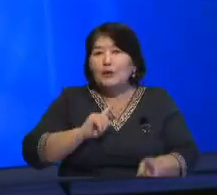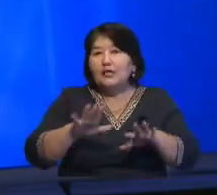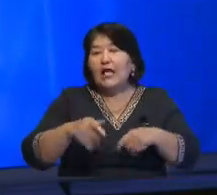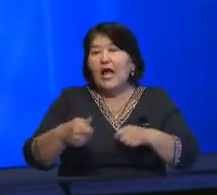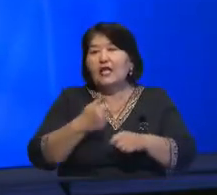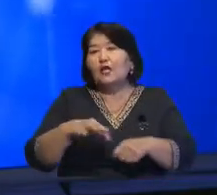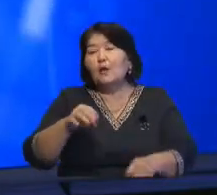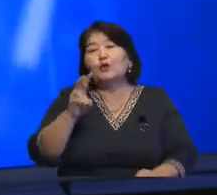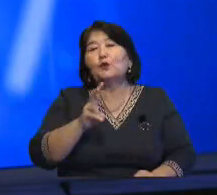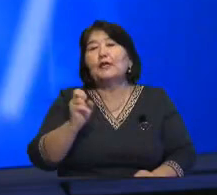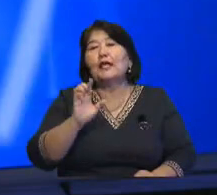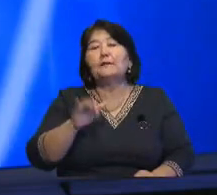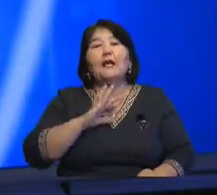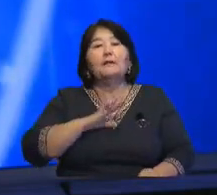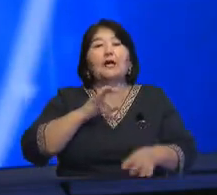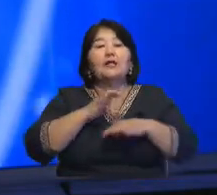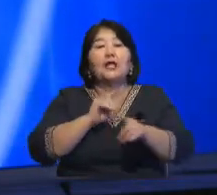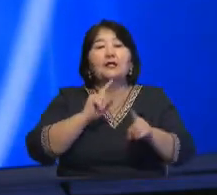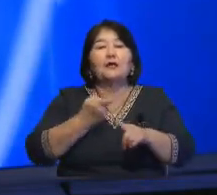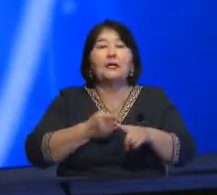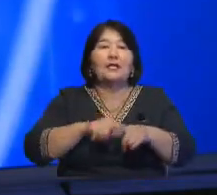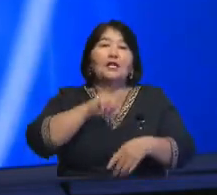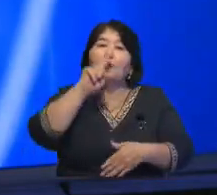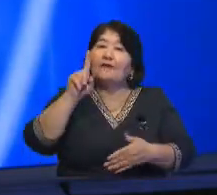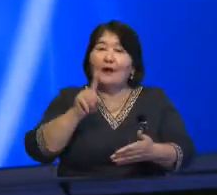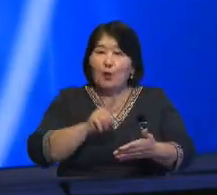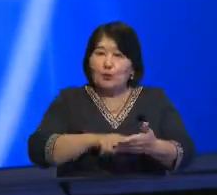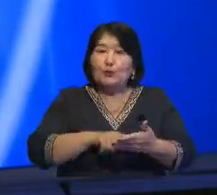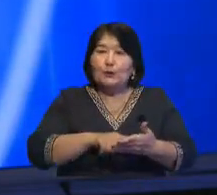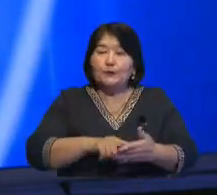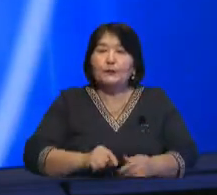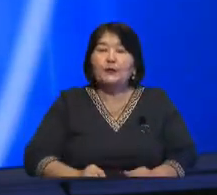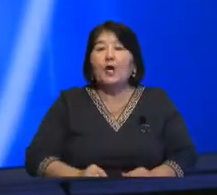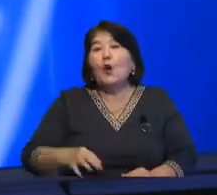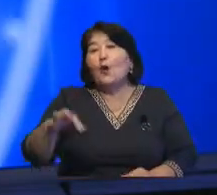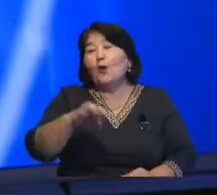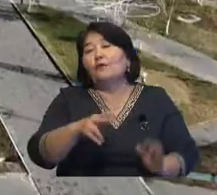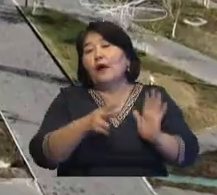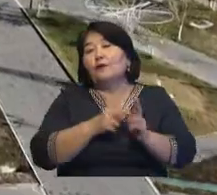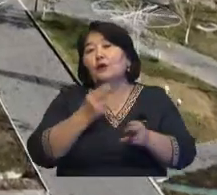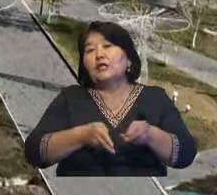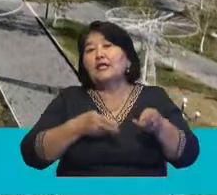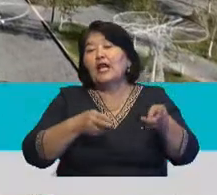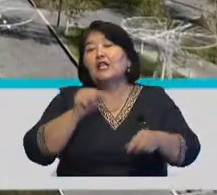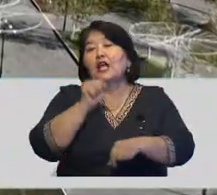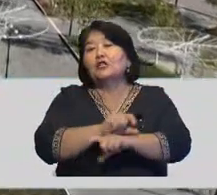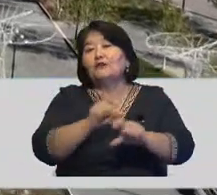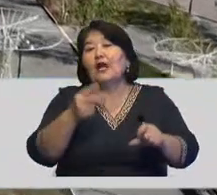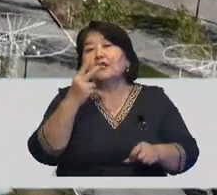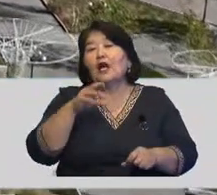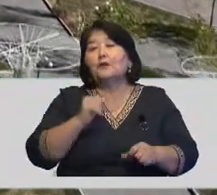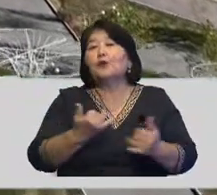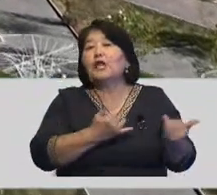заседания аким области Нурлыбек Налибаев провел совещание по данному вопросу. В области 8 железнодорожных вокзалов и 2